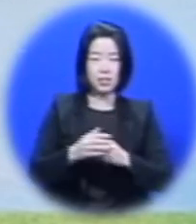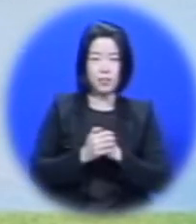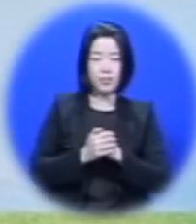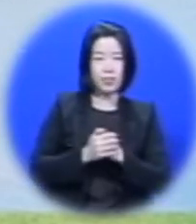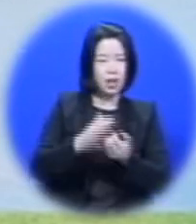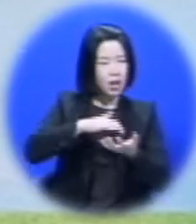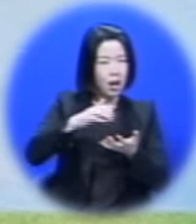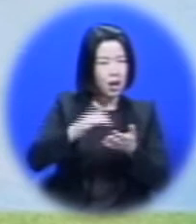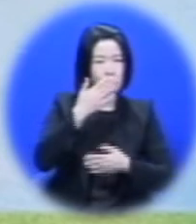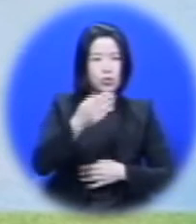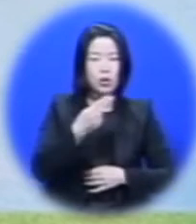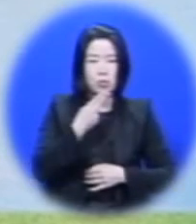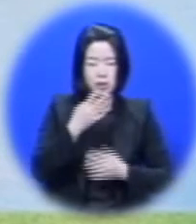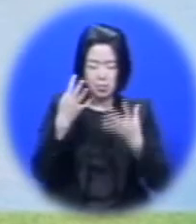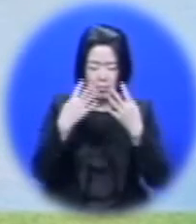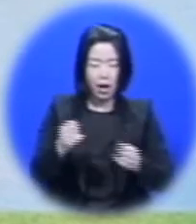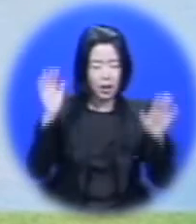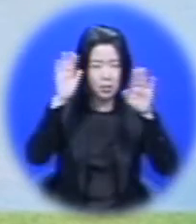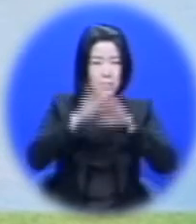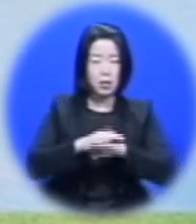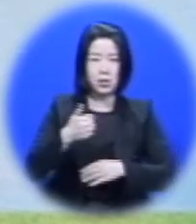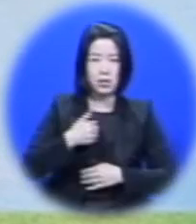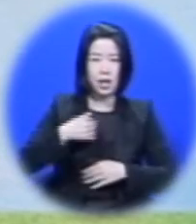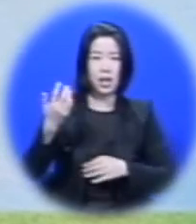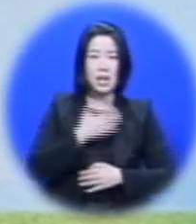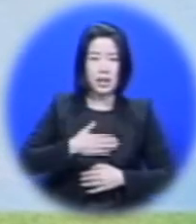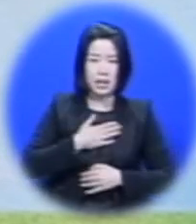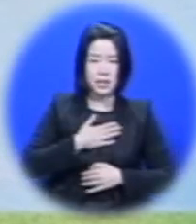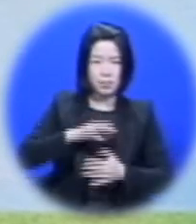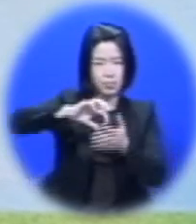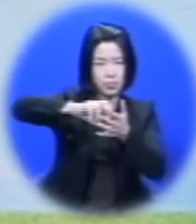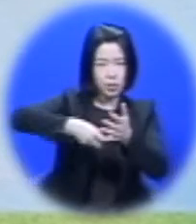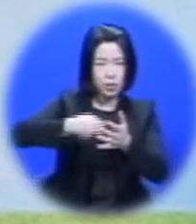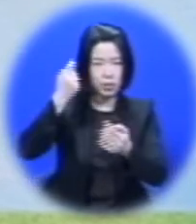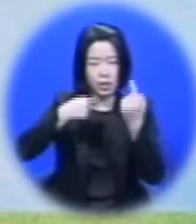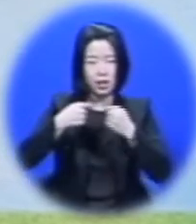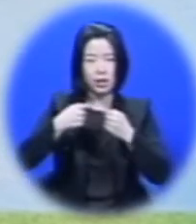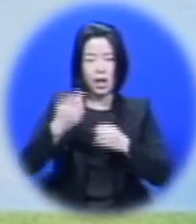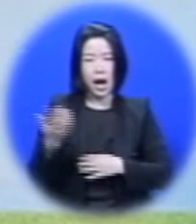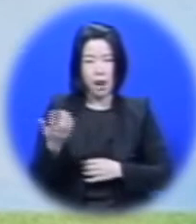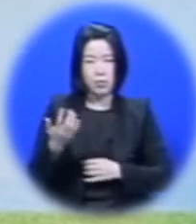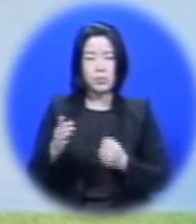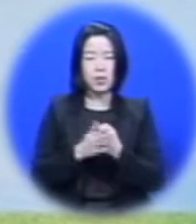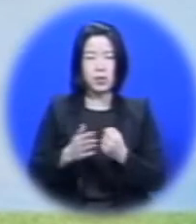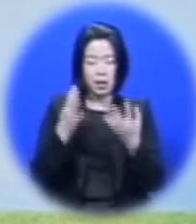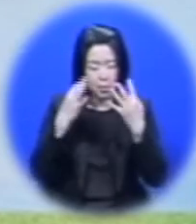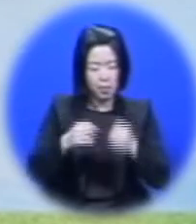헤일 수 없이 수많은 밤을 내 가슴 도려내는 아픔에 겨워 얼마나